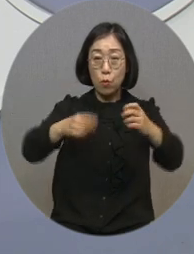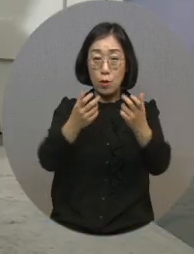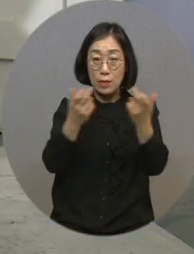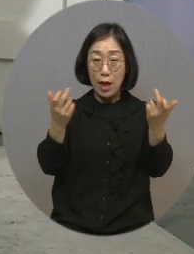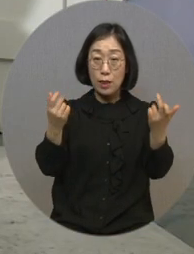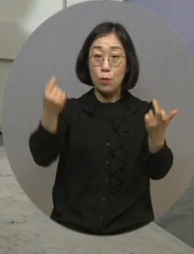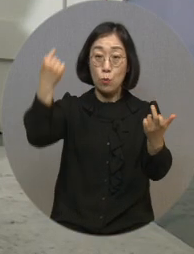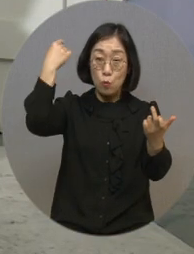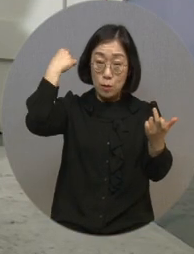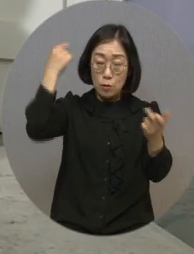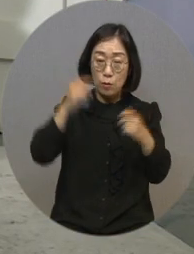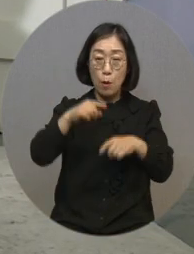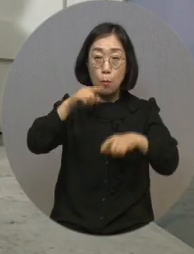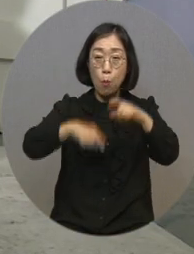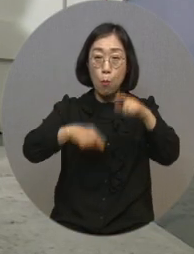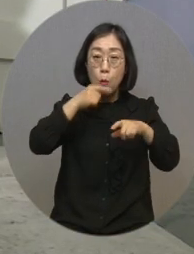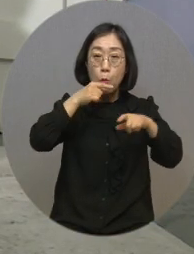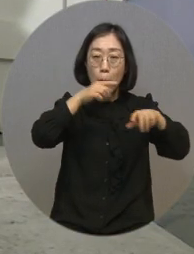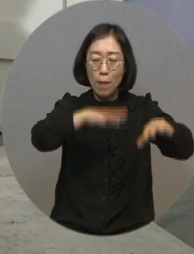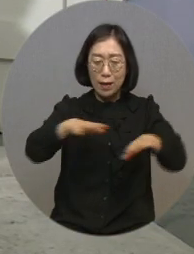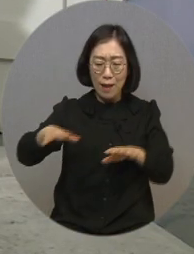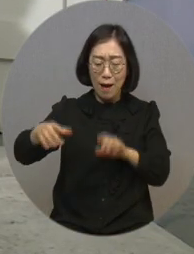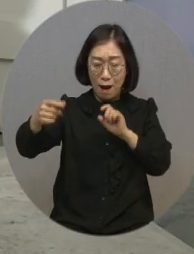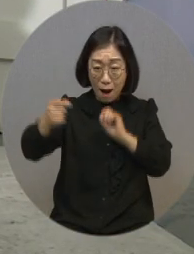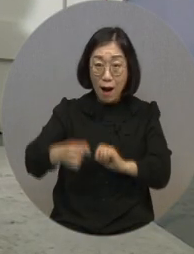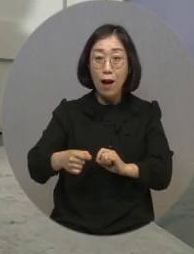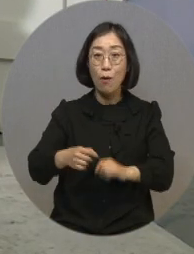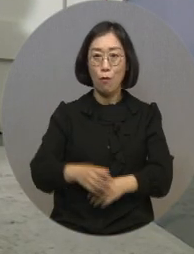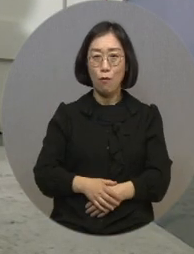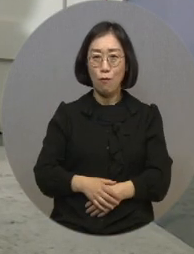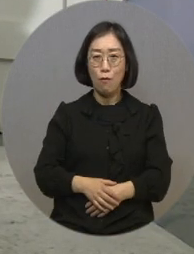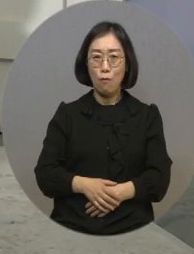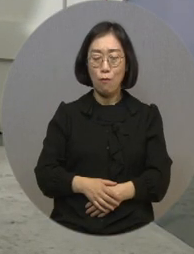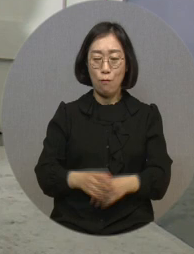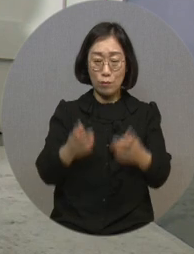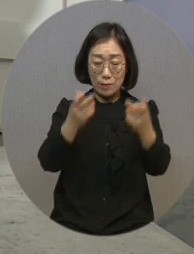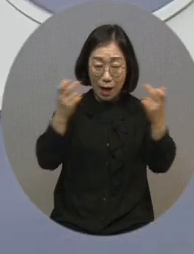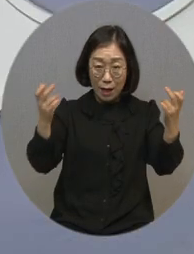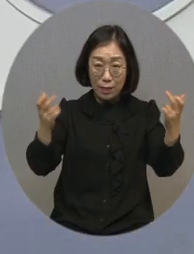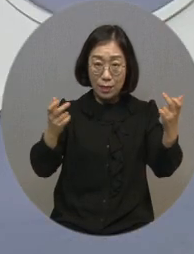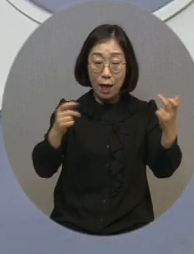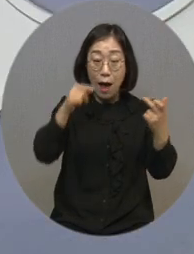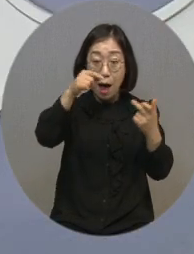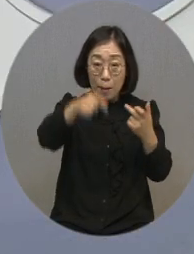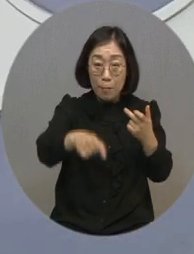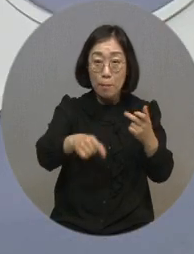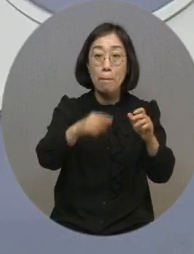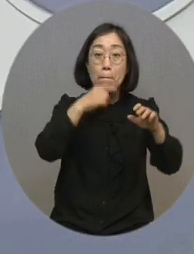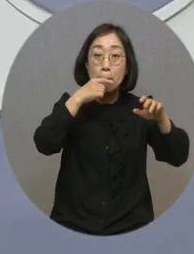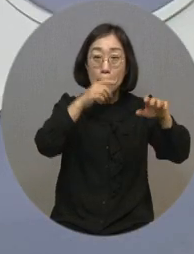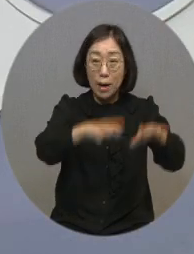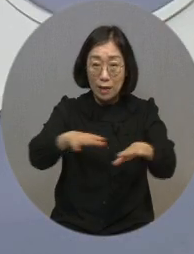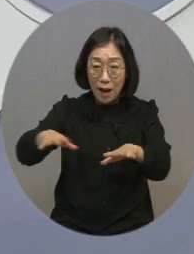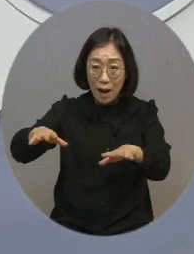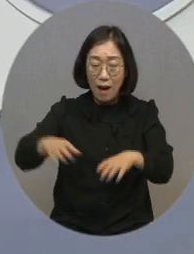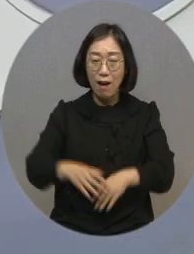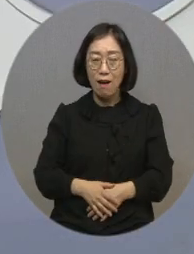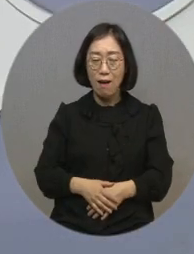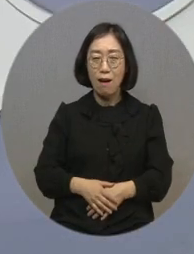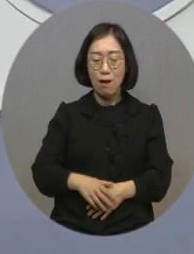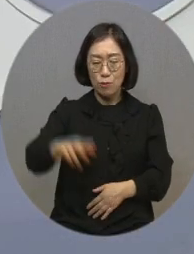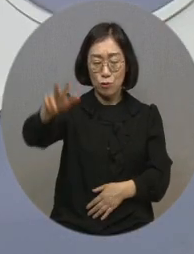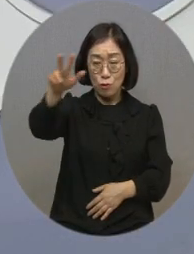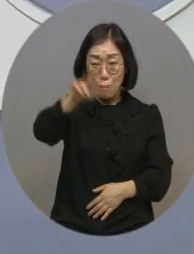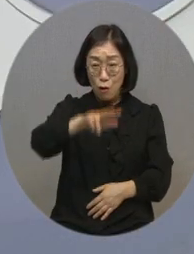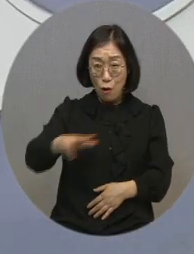뒤편에는 목포 앞바다가 쫙 펼쳐져 있습니다. 아, 그렇기 때문에 어렸을 때 몰랐는데 어디 전국을